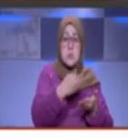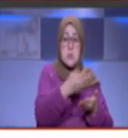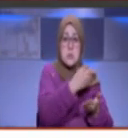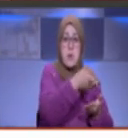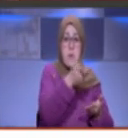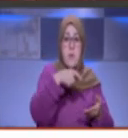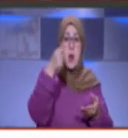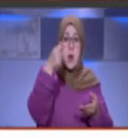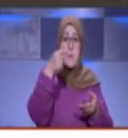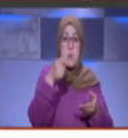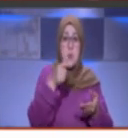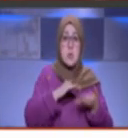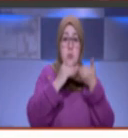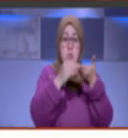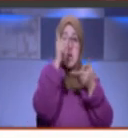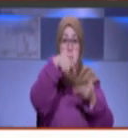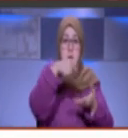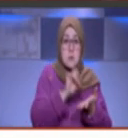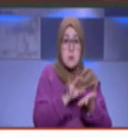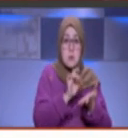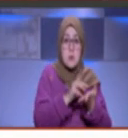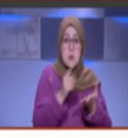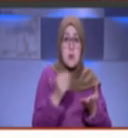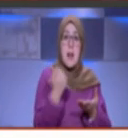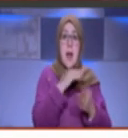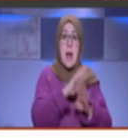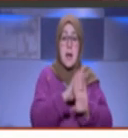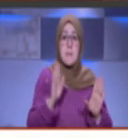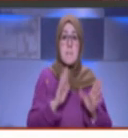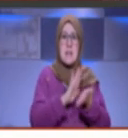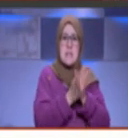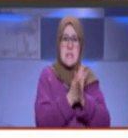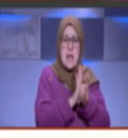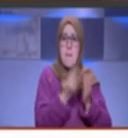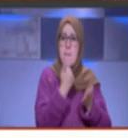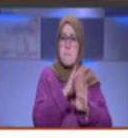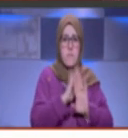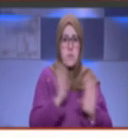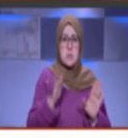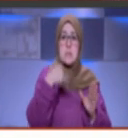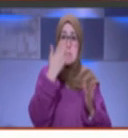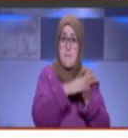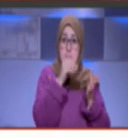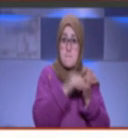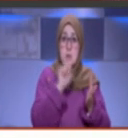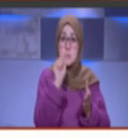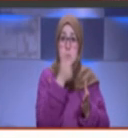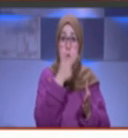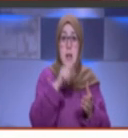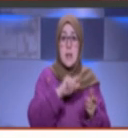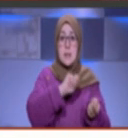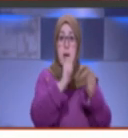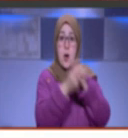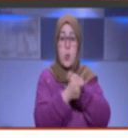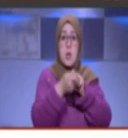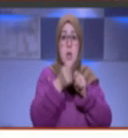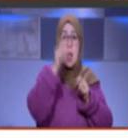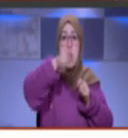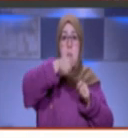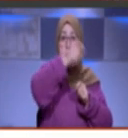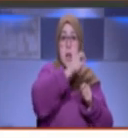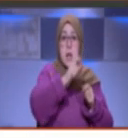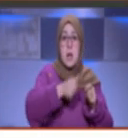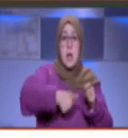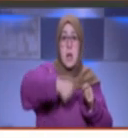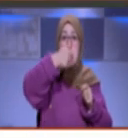حدوث تزاحم من جانب المواطنين. كما أكد مدبولي أنه سيتم البدء فورا في تحويل الحالات الإيجابية المصابة